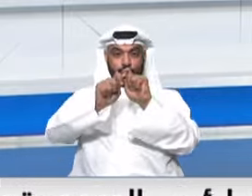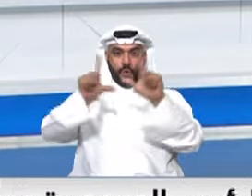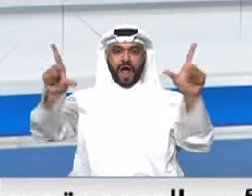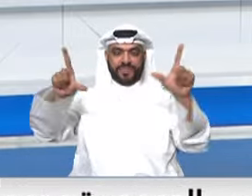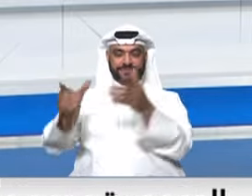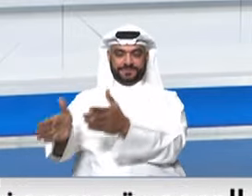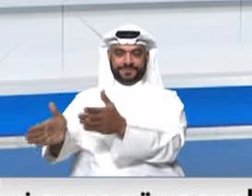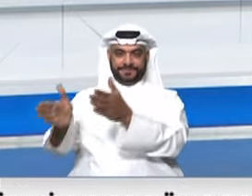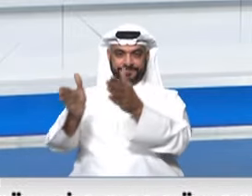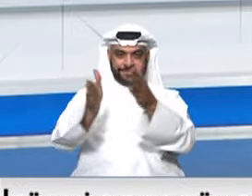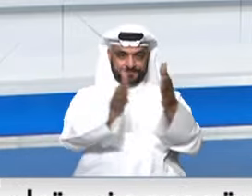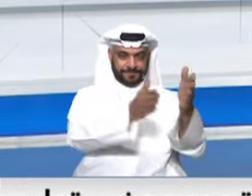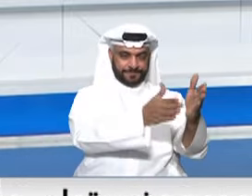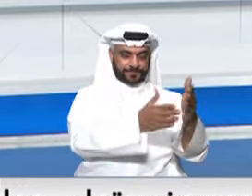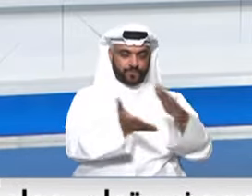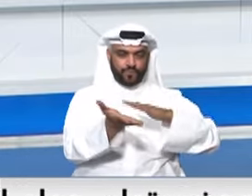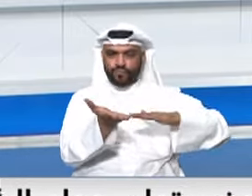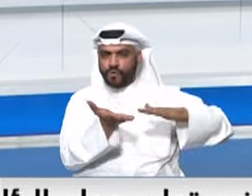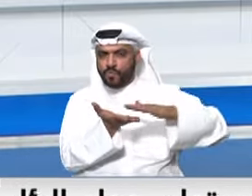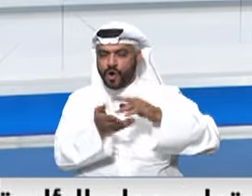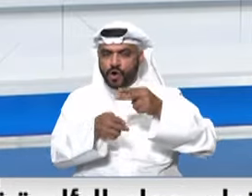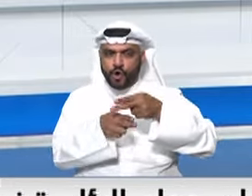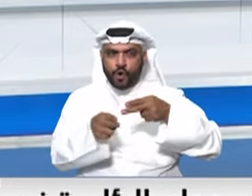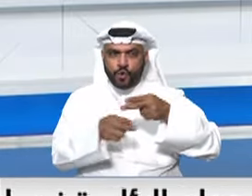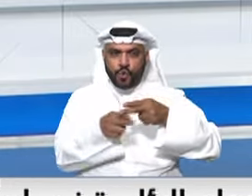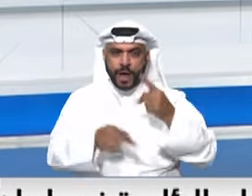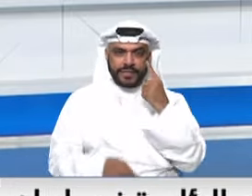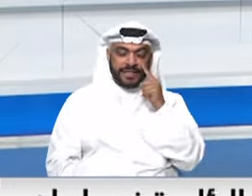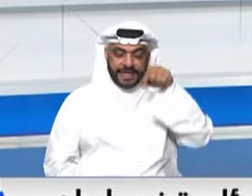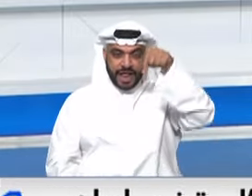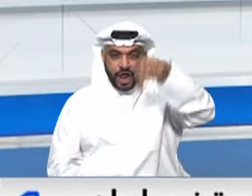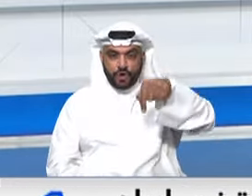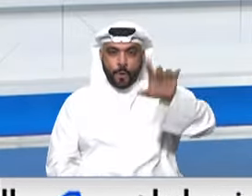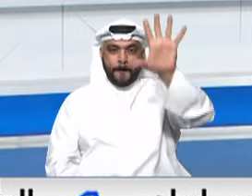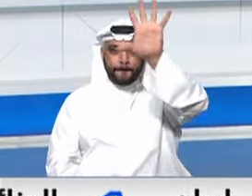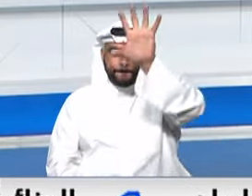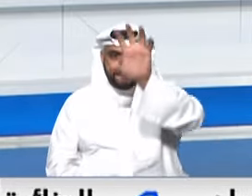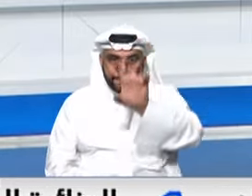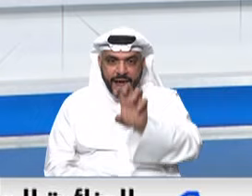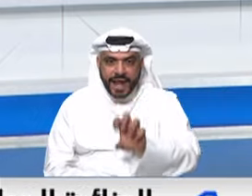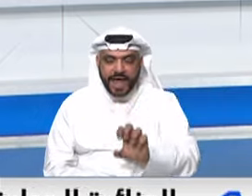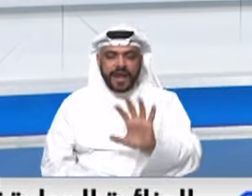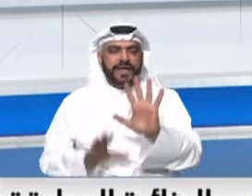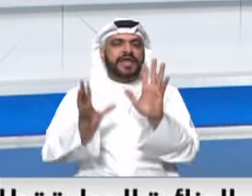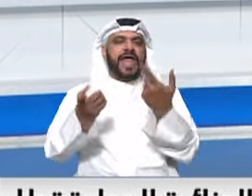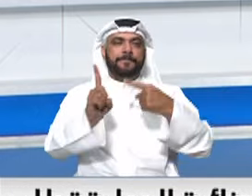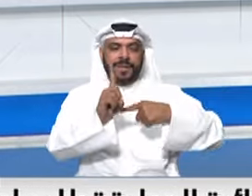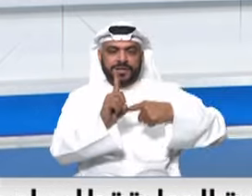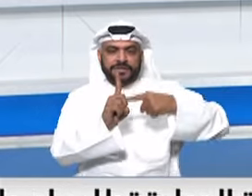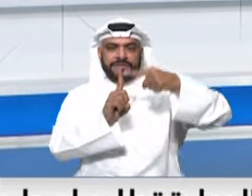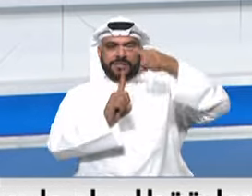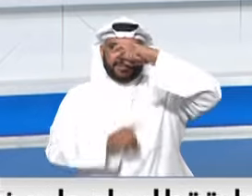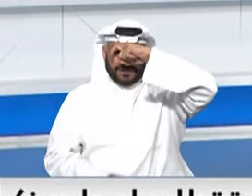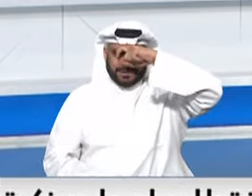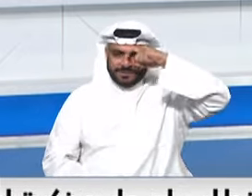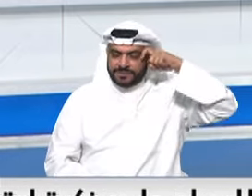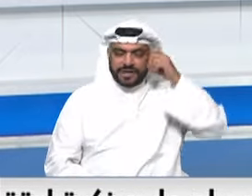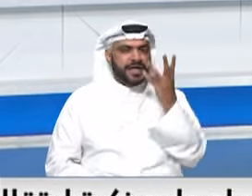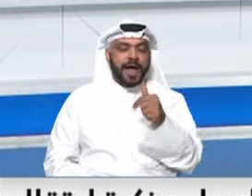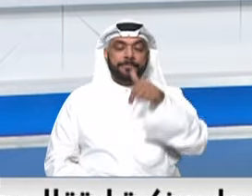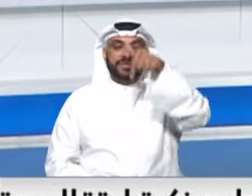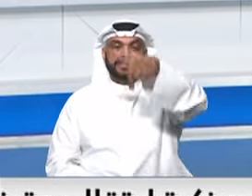من 12 كيلومتر في جميع المناطق، وكحد أقصى سرعة الرياح الشمالية الغربية اليوم تصل إلى 26 كيلومتر في الساعة